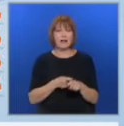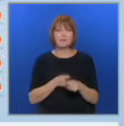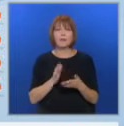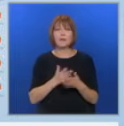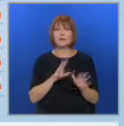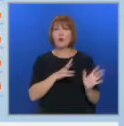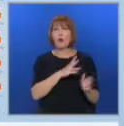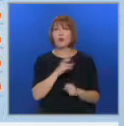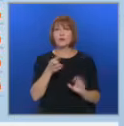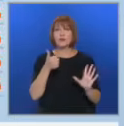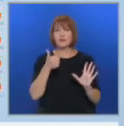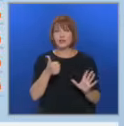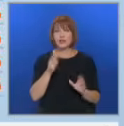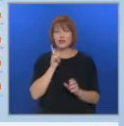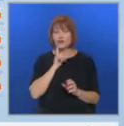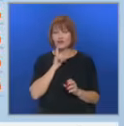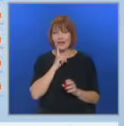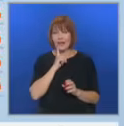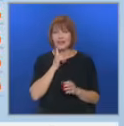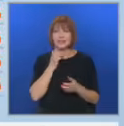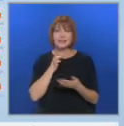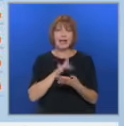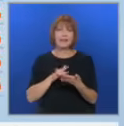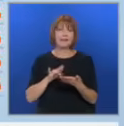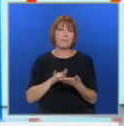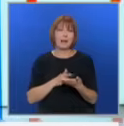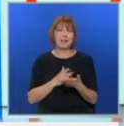806 души по метода лице в лице с таблети.